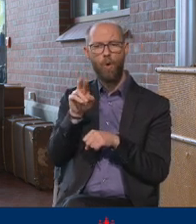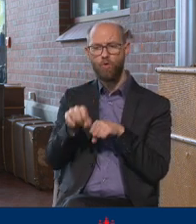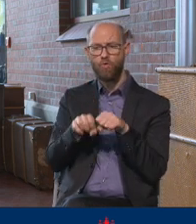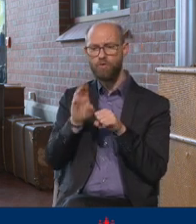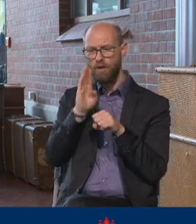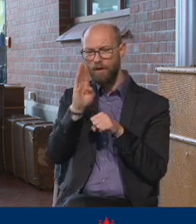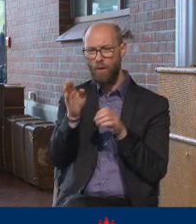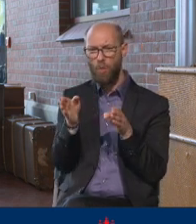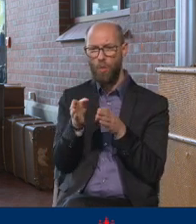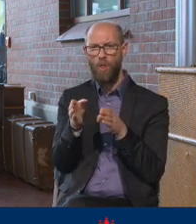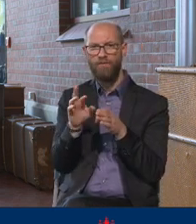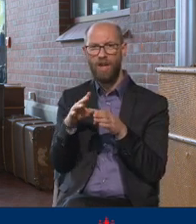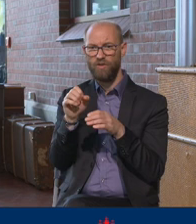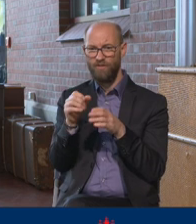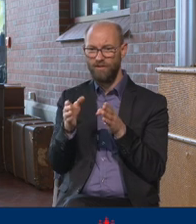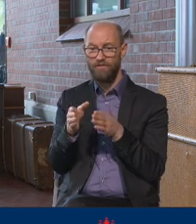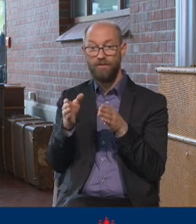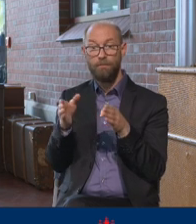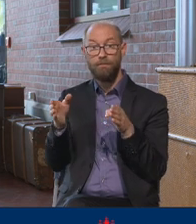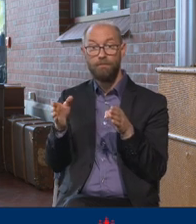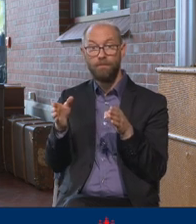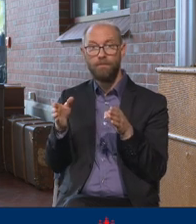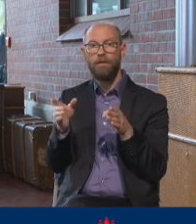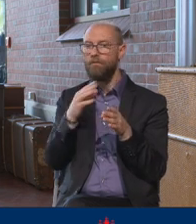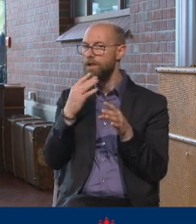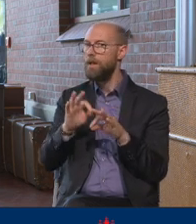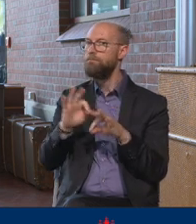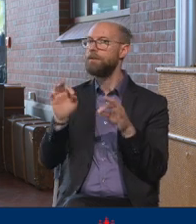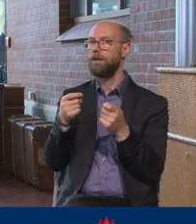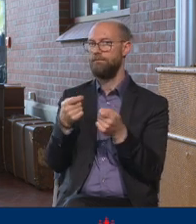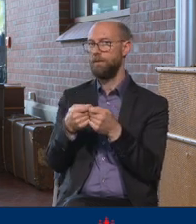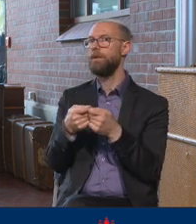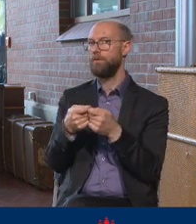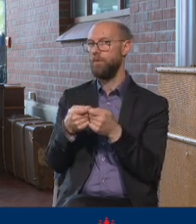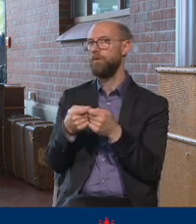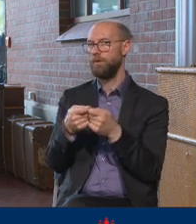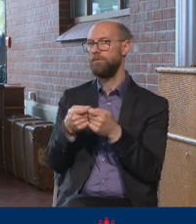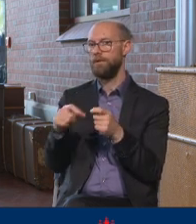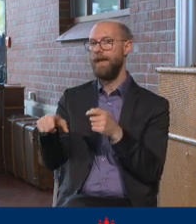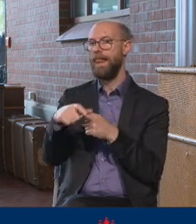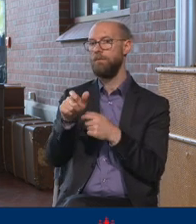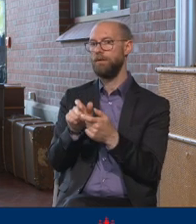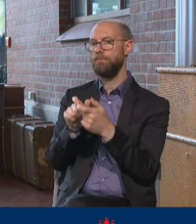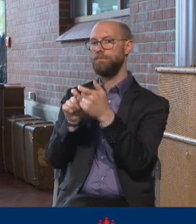man es hier schafft auszubauen dann wird das eine deutlich bessere verbindung auch über die elbe hinweg